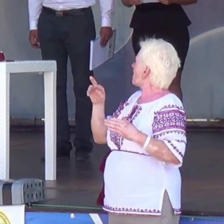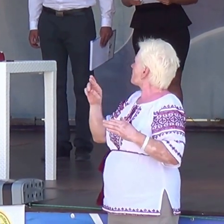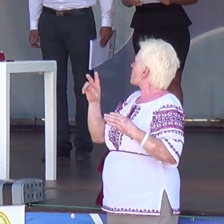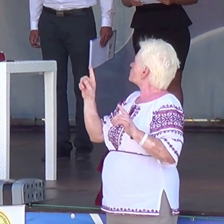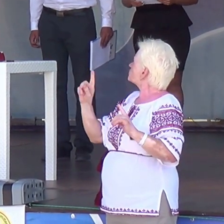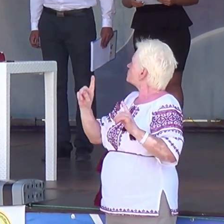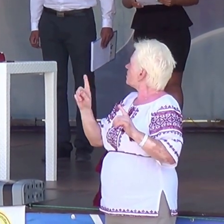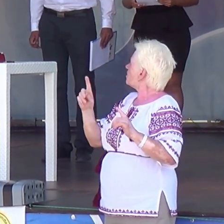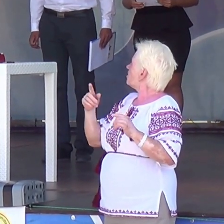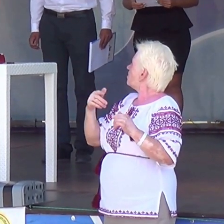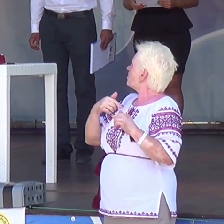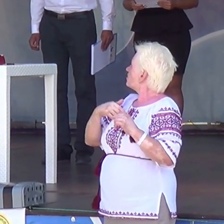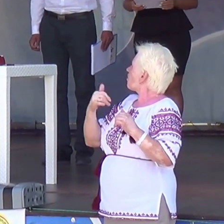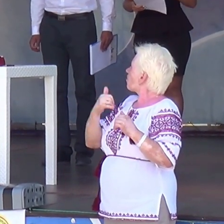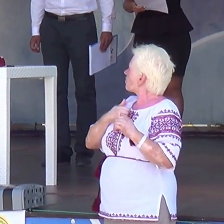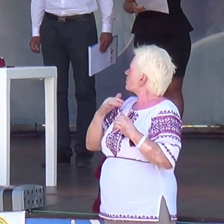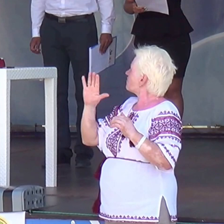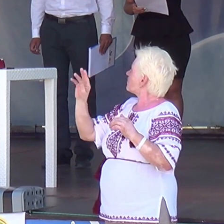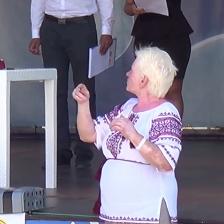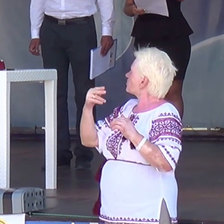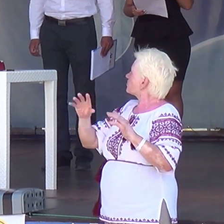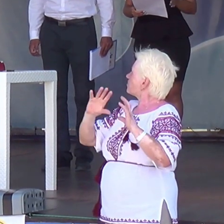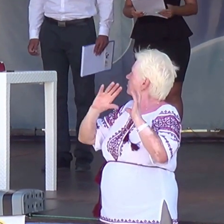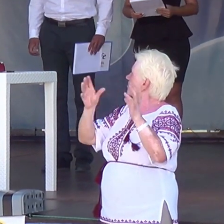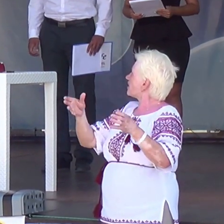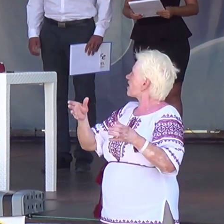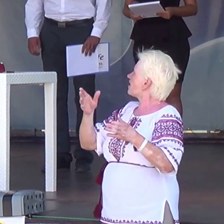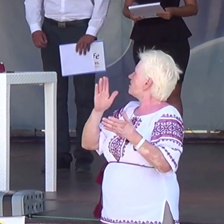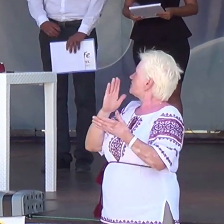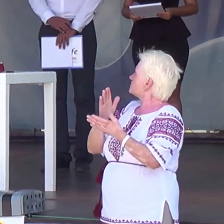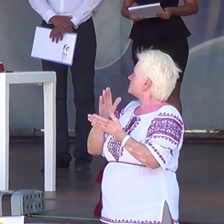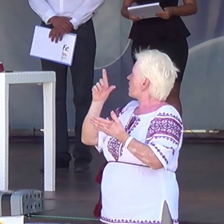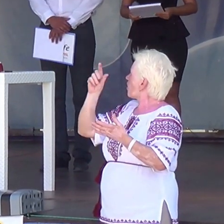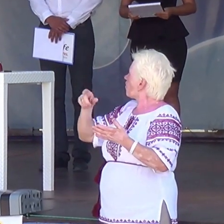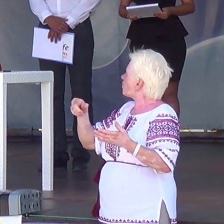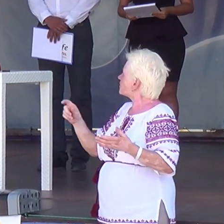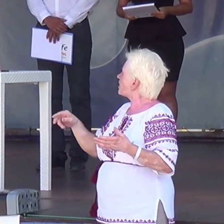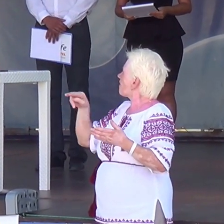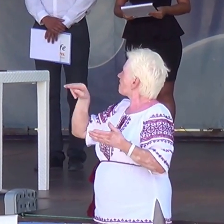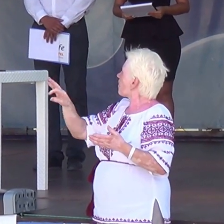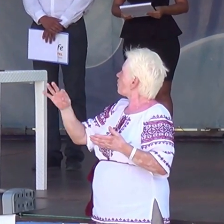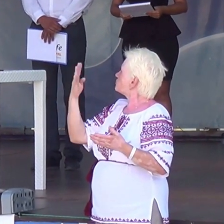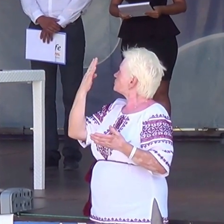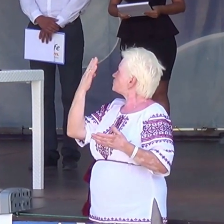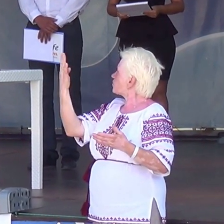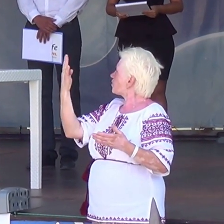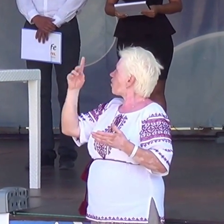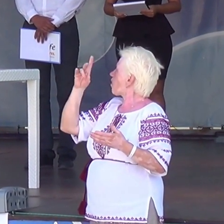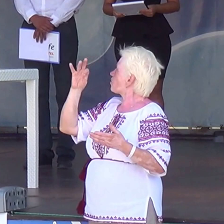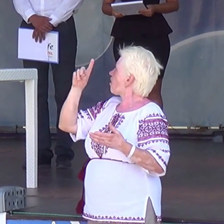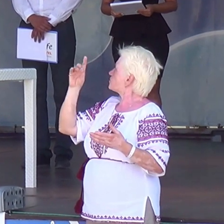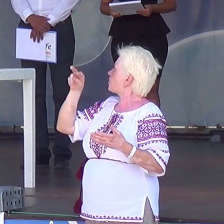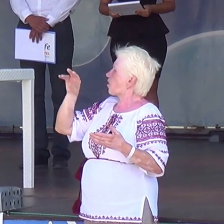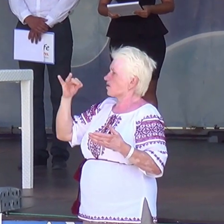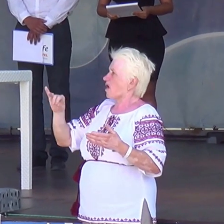сказать тоже, что символично, что у нас в чемпионате принимают участие люди по 4 нозологии. Это